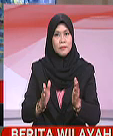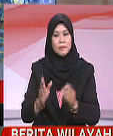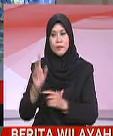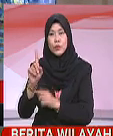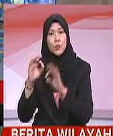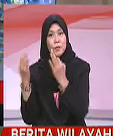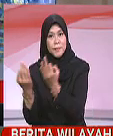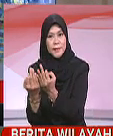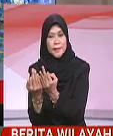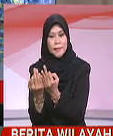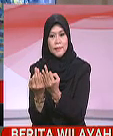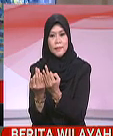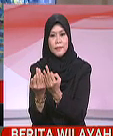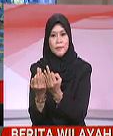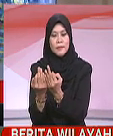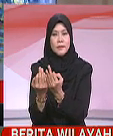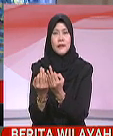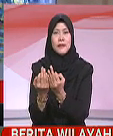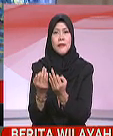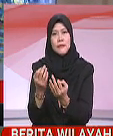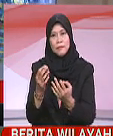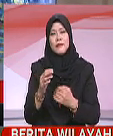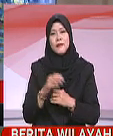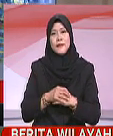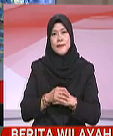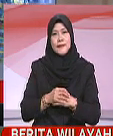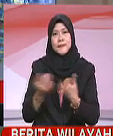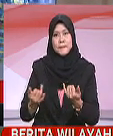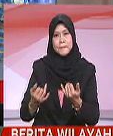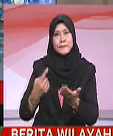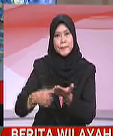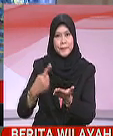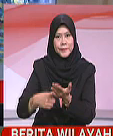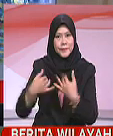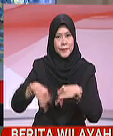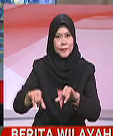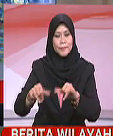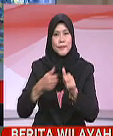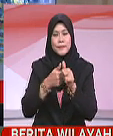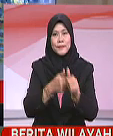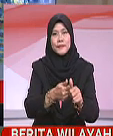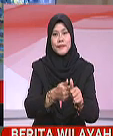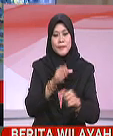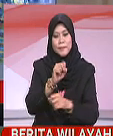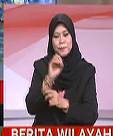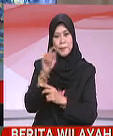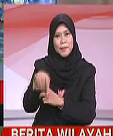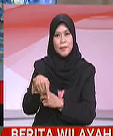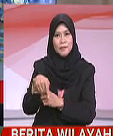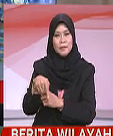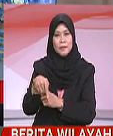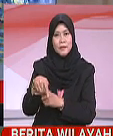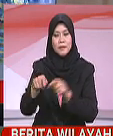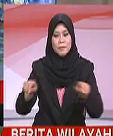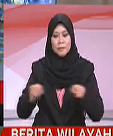keluarga di kawasan Tudan ditempatkan di sini untuk berbicara selanjutnya dengan pematuhan SOP